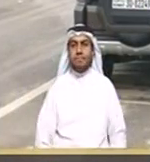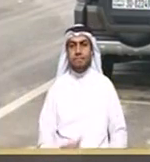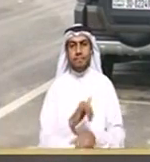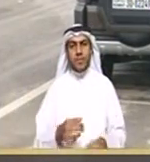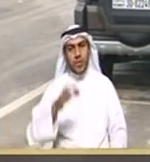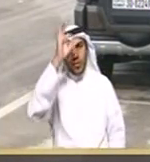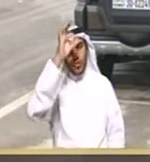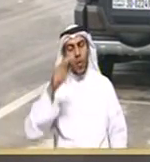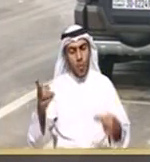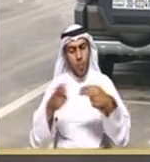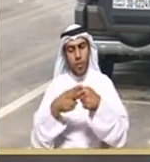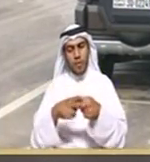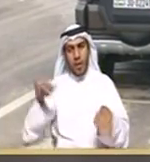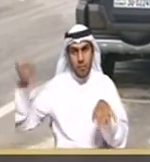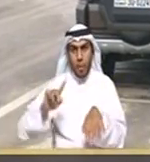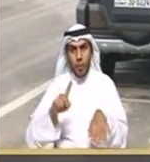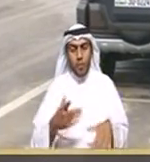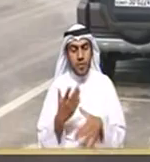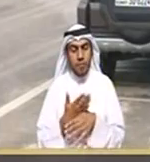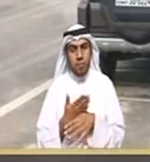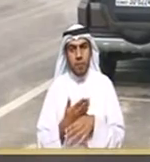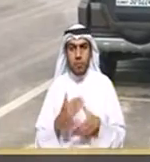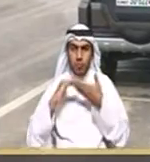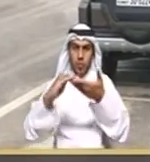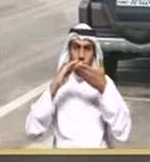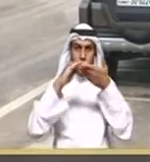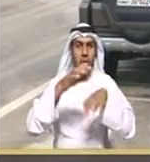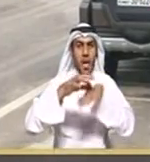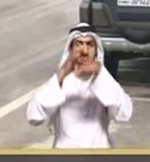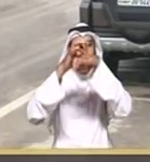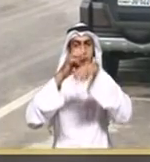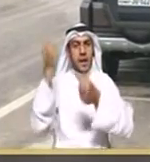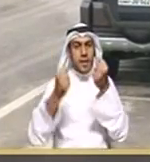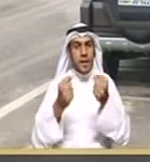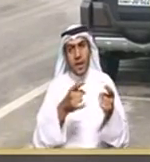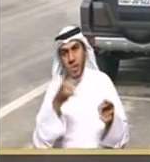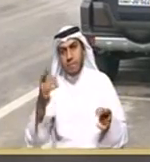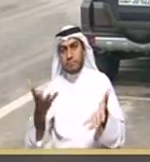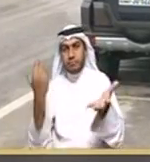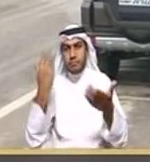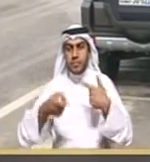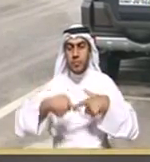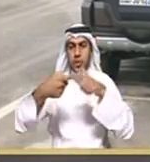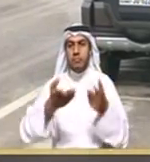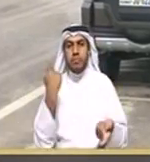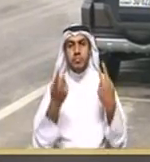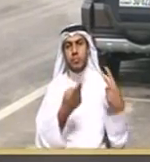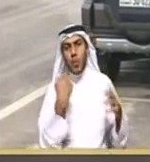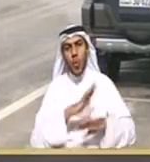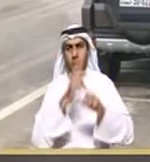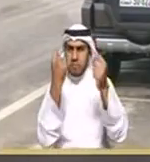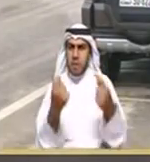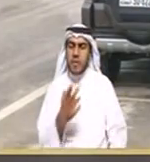رجال المرور في وزارة الداخلية لإتاحة الفرصة لوزارة الأشغال والمعدات والسيارات التابعة